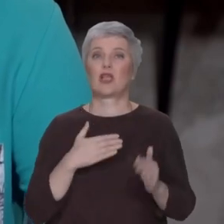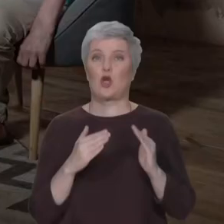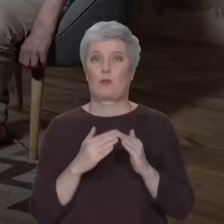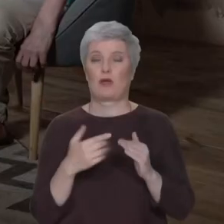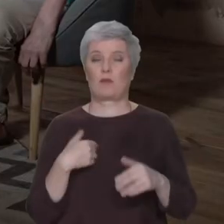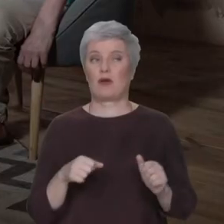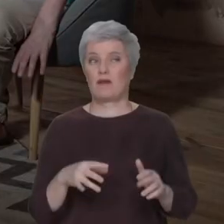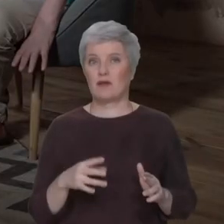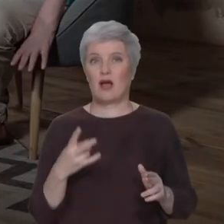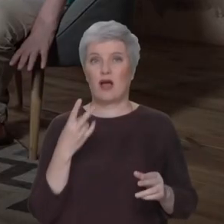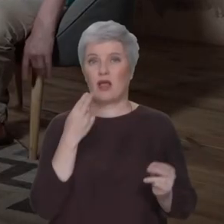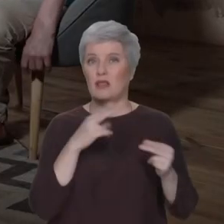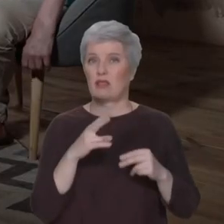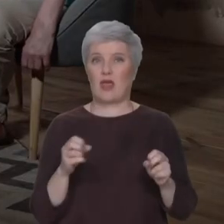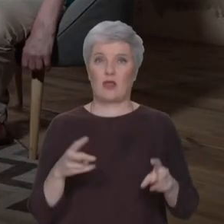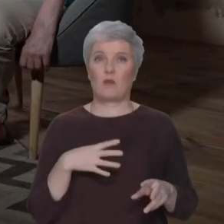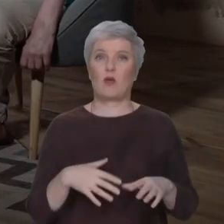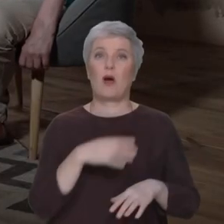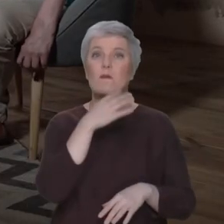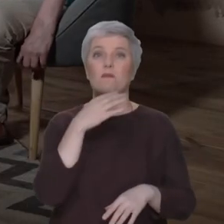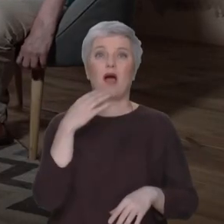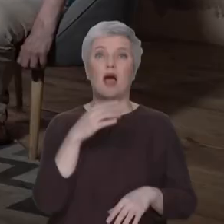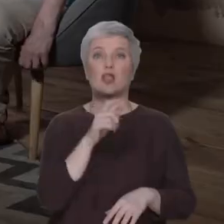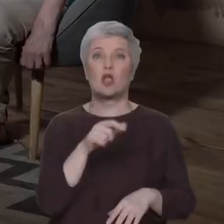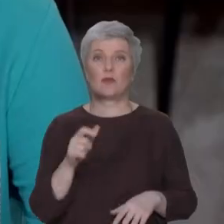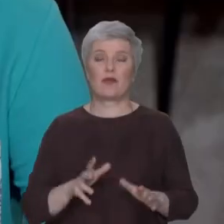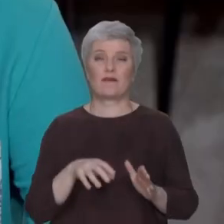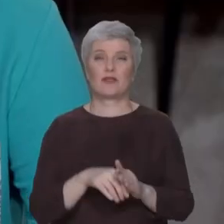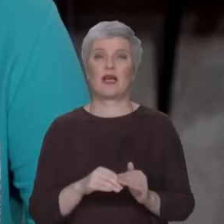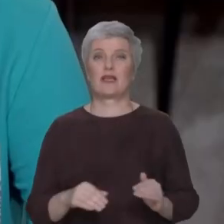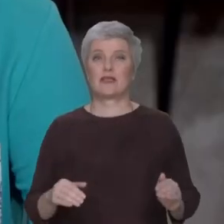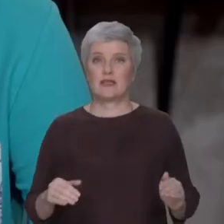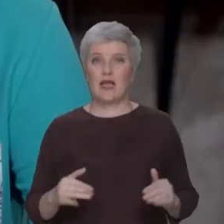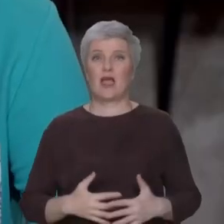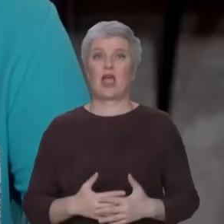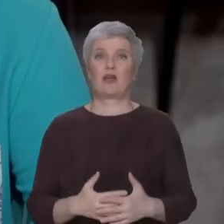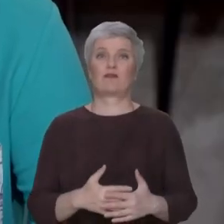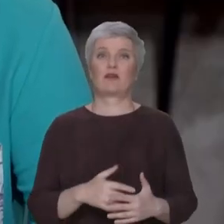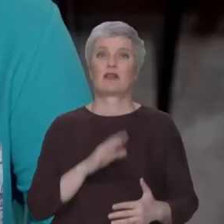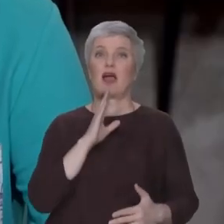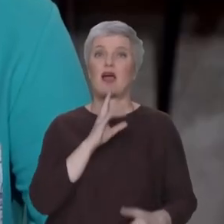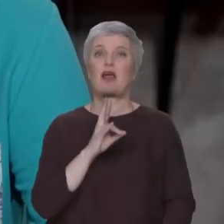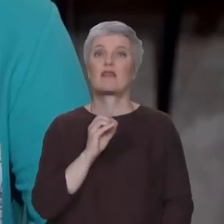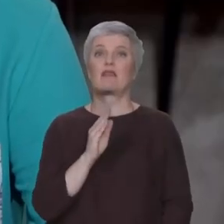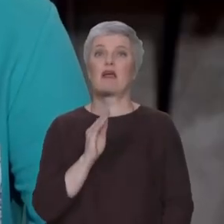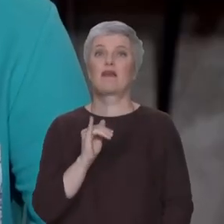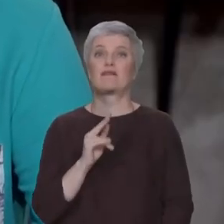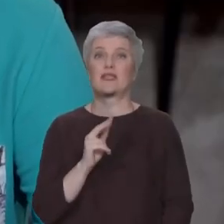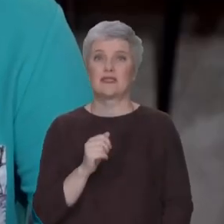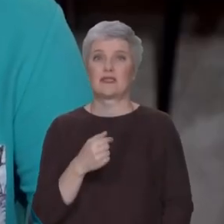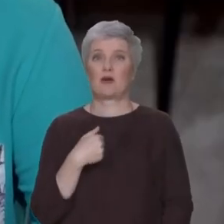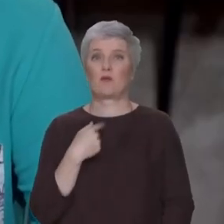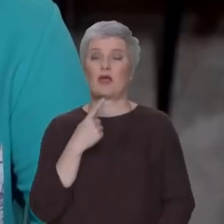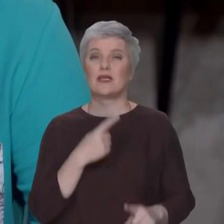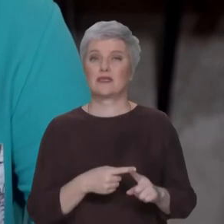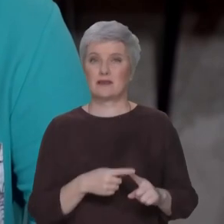що треба все-таки, мабуть, не ризикувати. У нас було дуже багато людей, включаючи дітей в домі. І вагітну невістку моєї сестри.